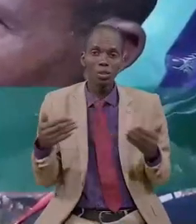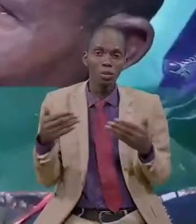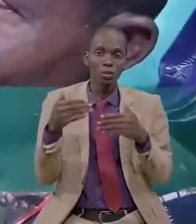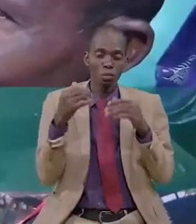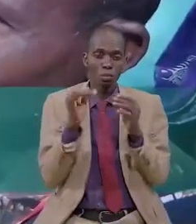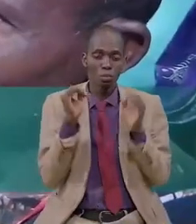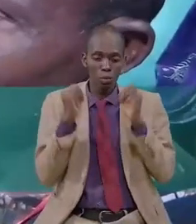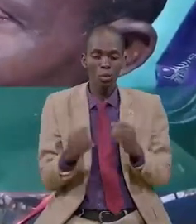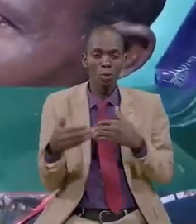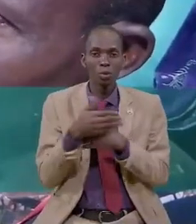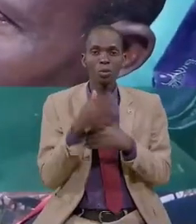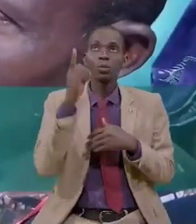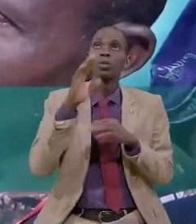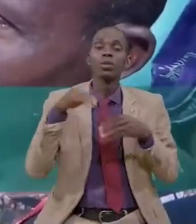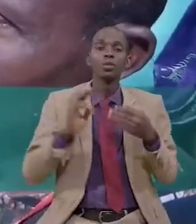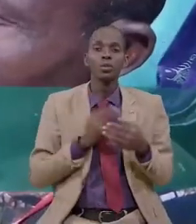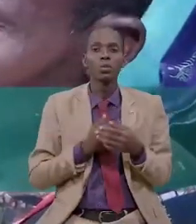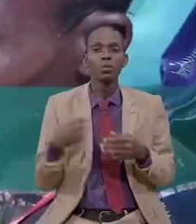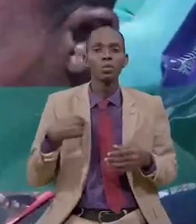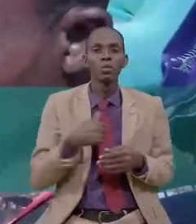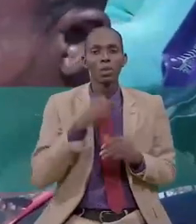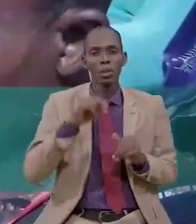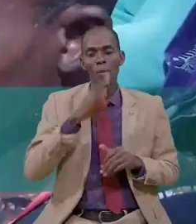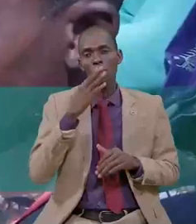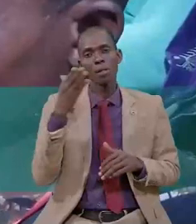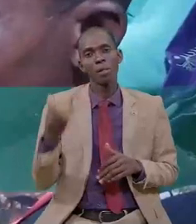puissance. Quelqu'un crie puissance.